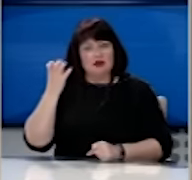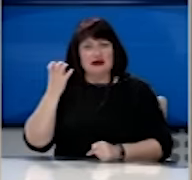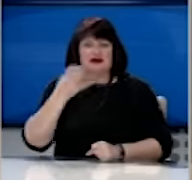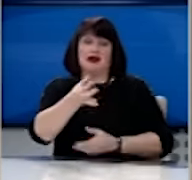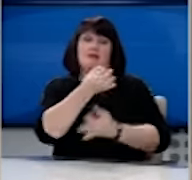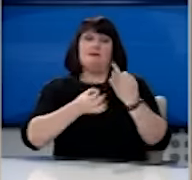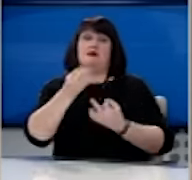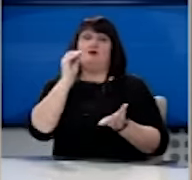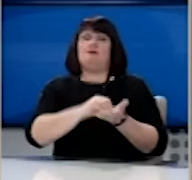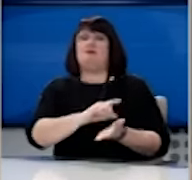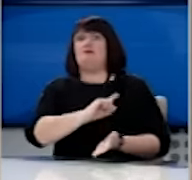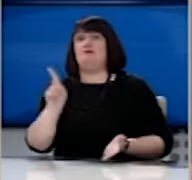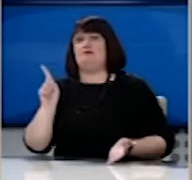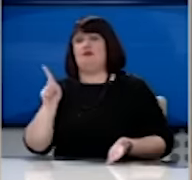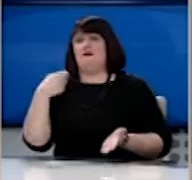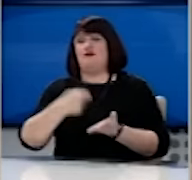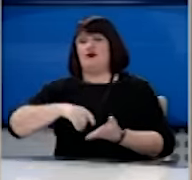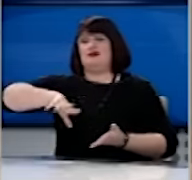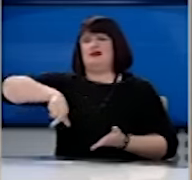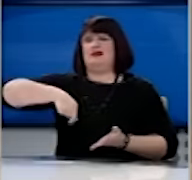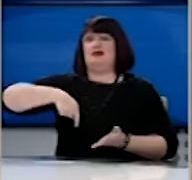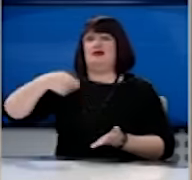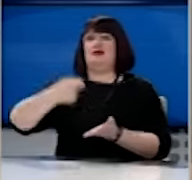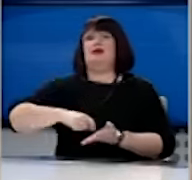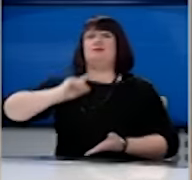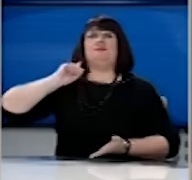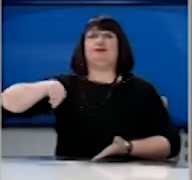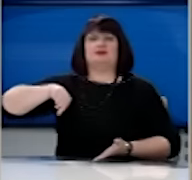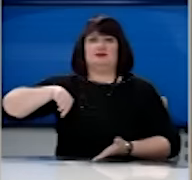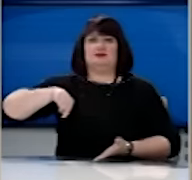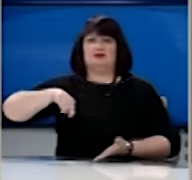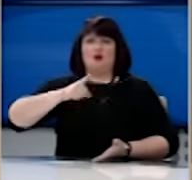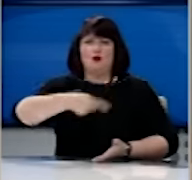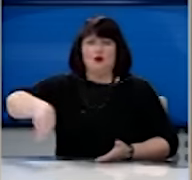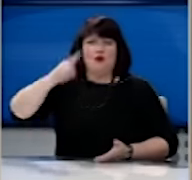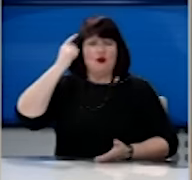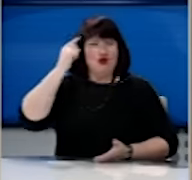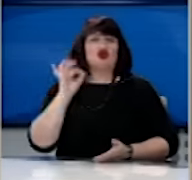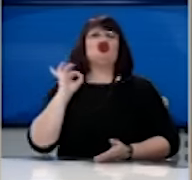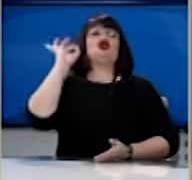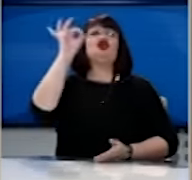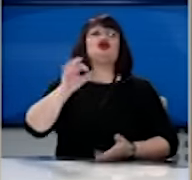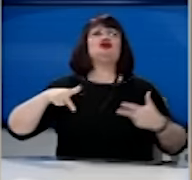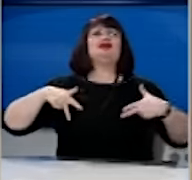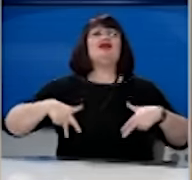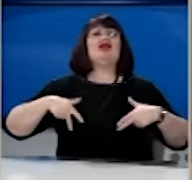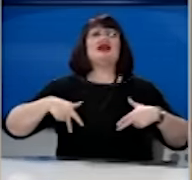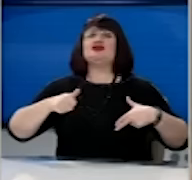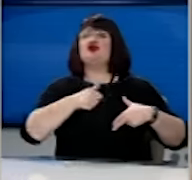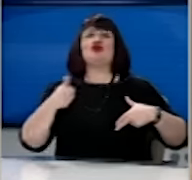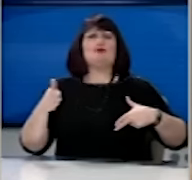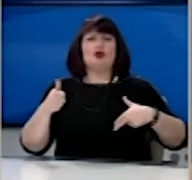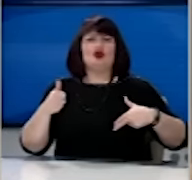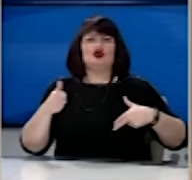μας πείτε πάλι για τη φοροδιαφυγή, γιατί όλοι πια έχουν καταλάβει ότι η στόχευσή σας δεν ήταν ούτε είναι μόνο ή